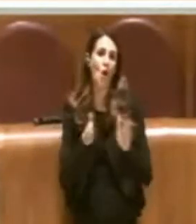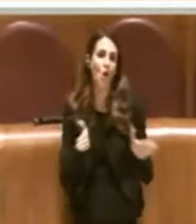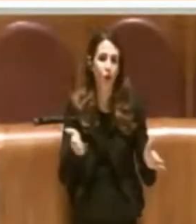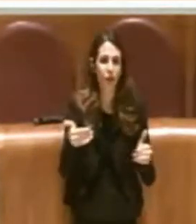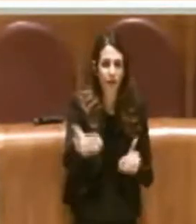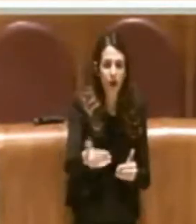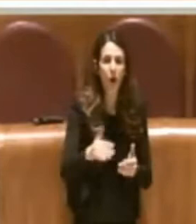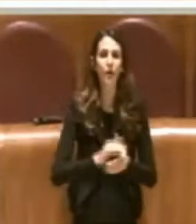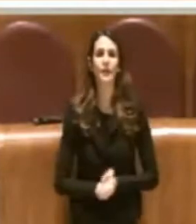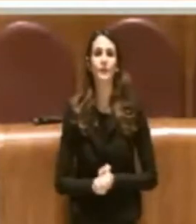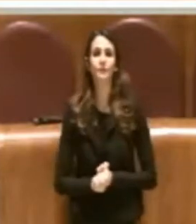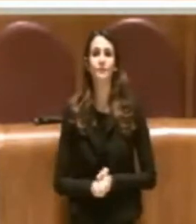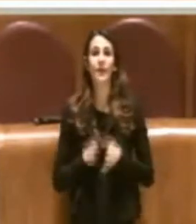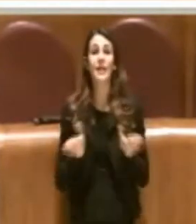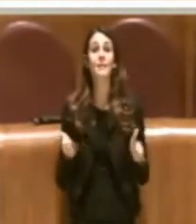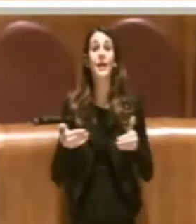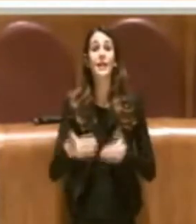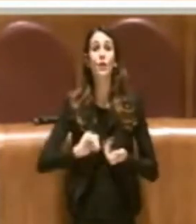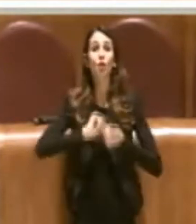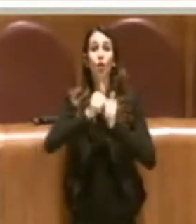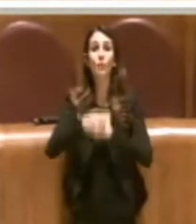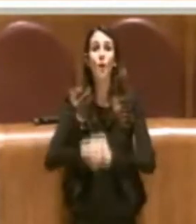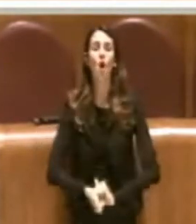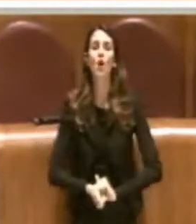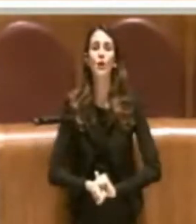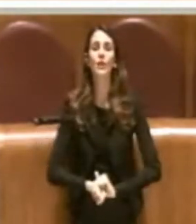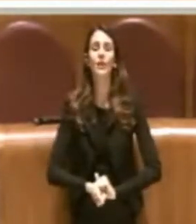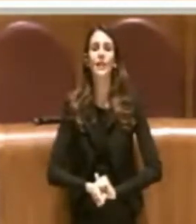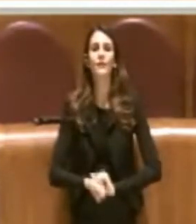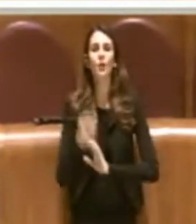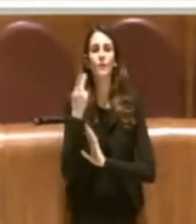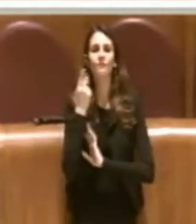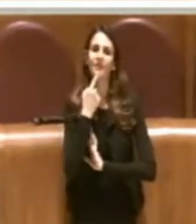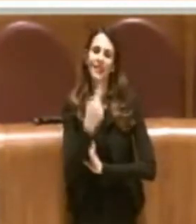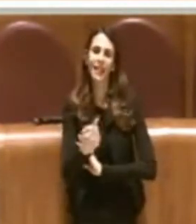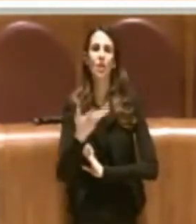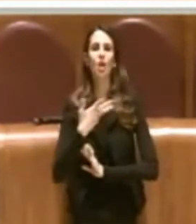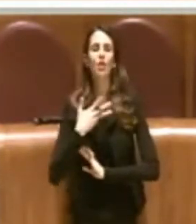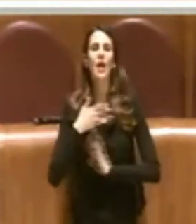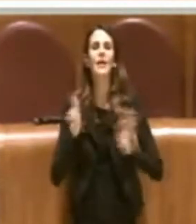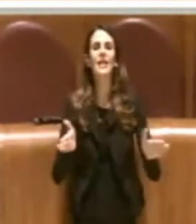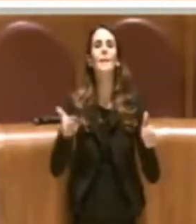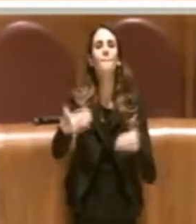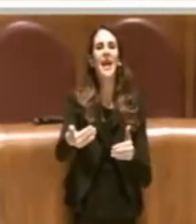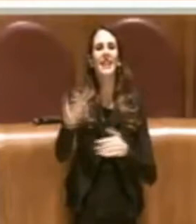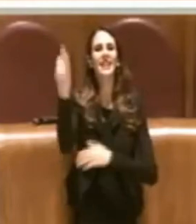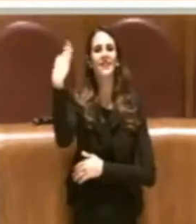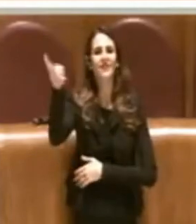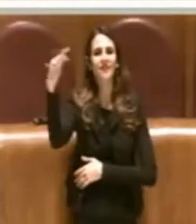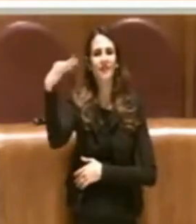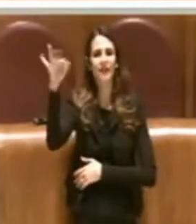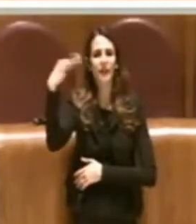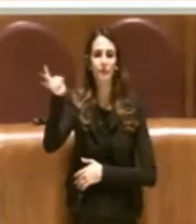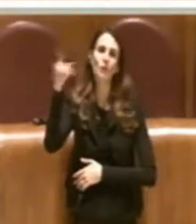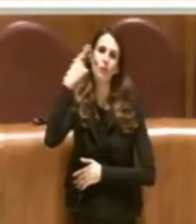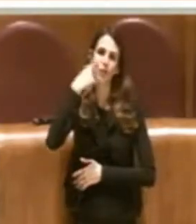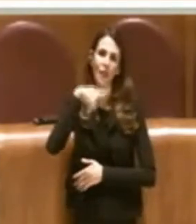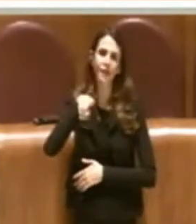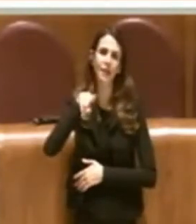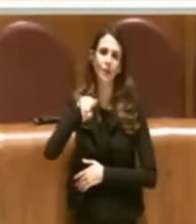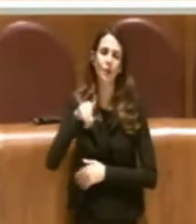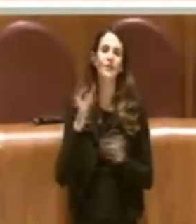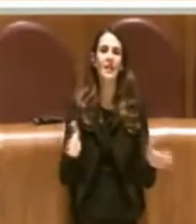ha indicato degli impianti di categoria speciale, ad esempio l'impianto delle